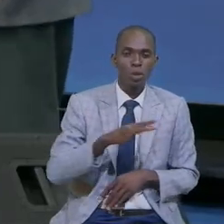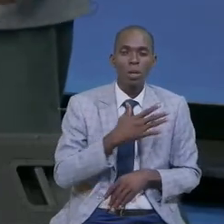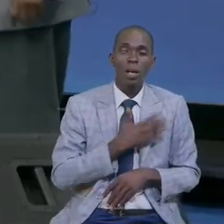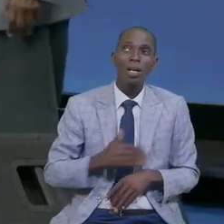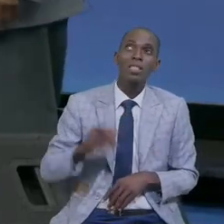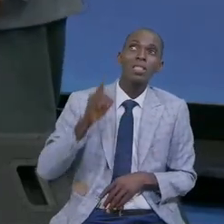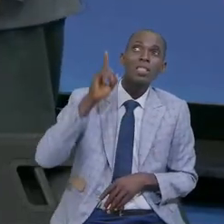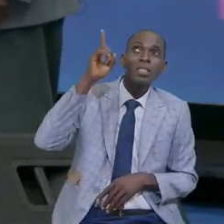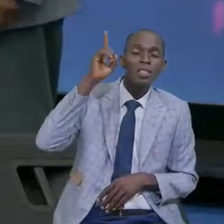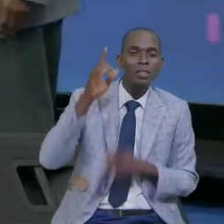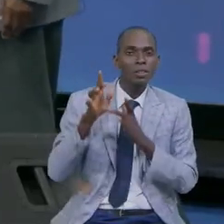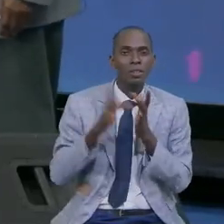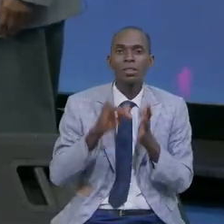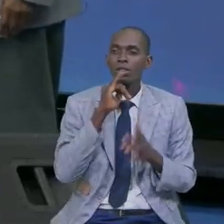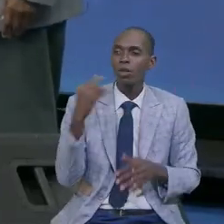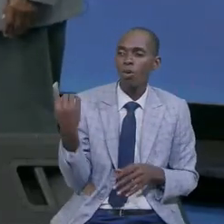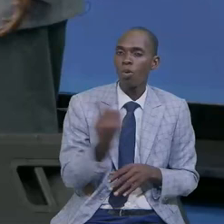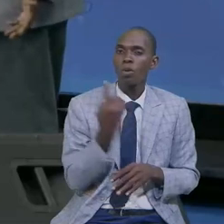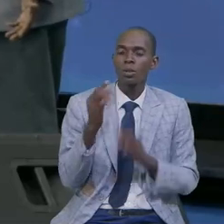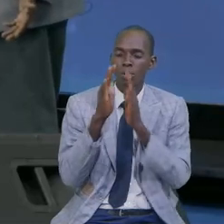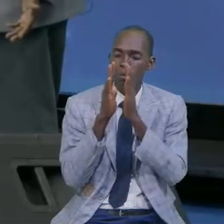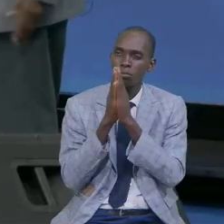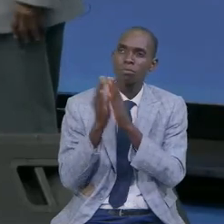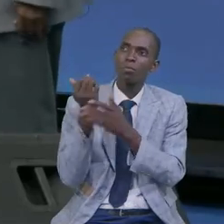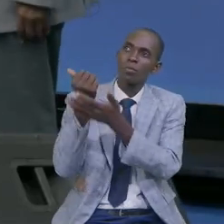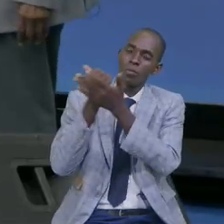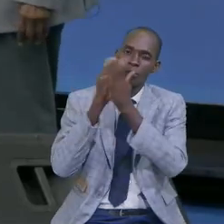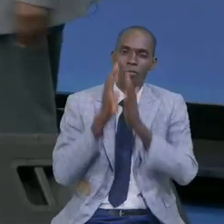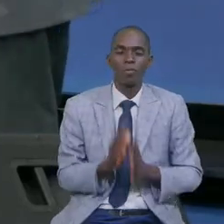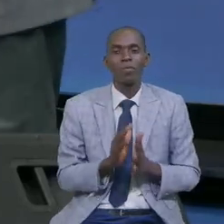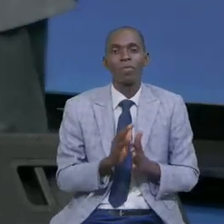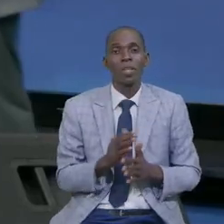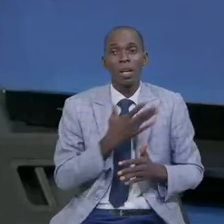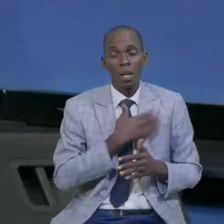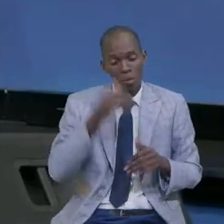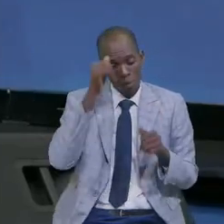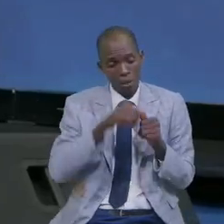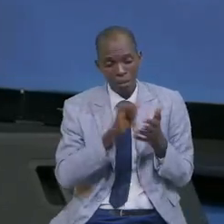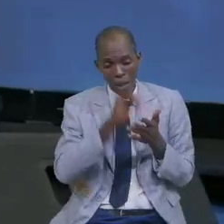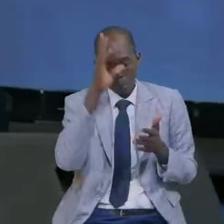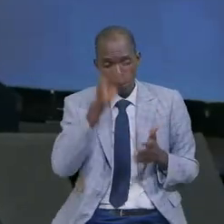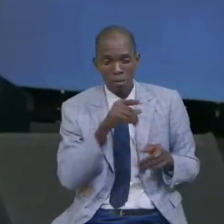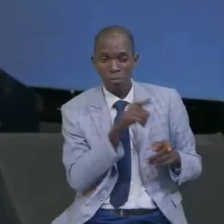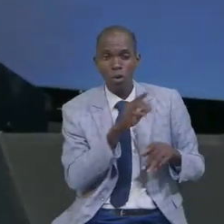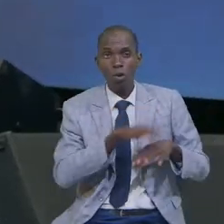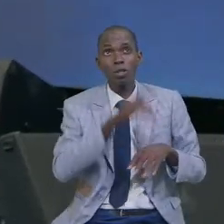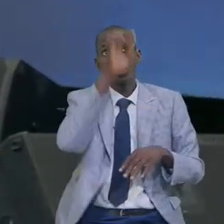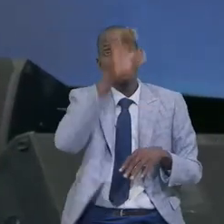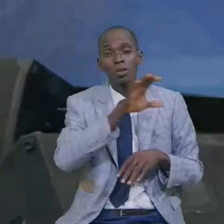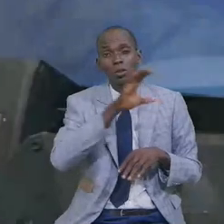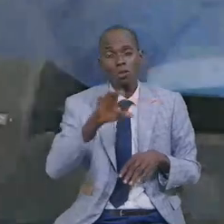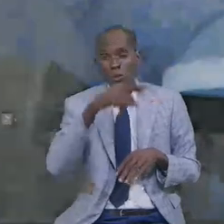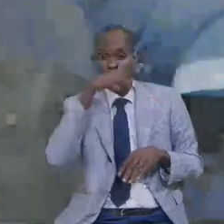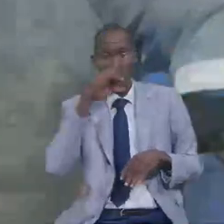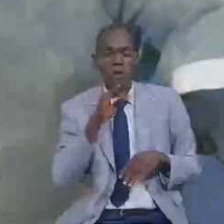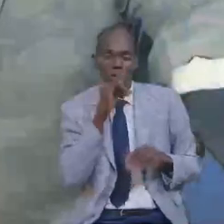médiateur. Déjà, l'homme était sur la croix. Le brigand était sur le point de mourir. Le seul qui peut